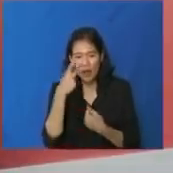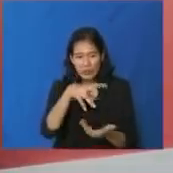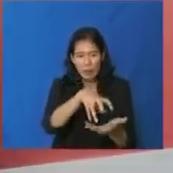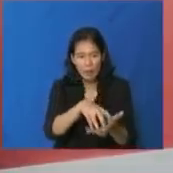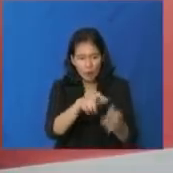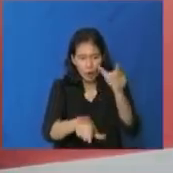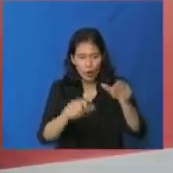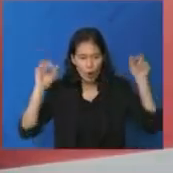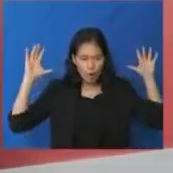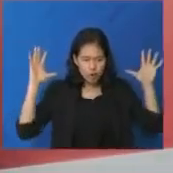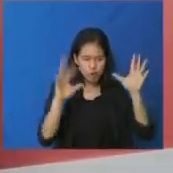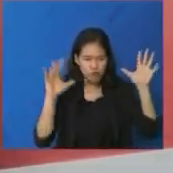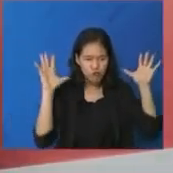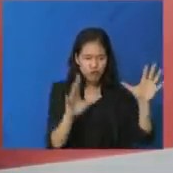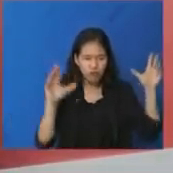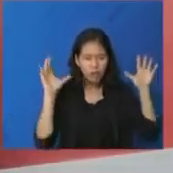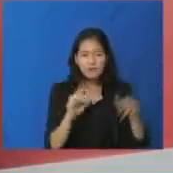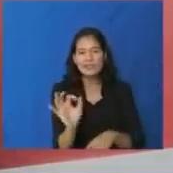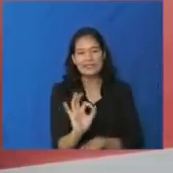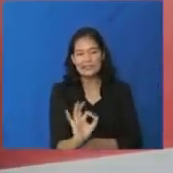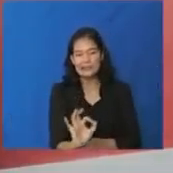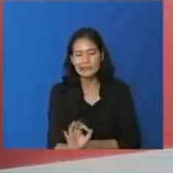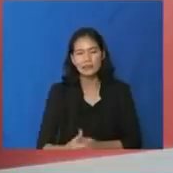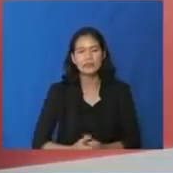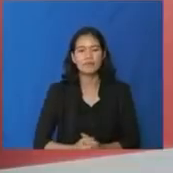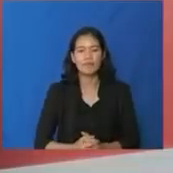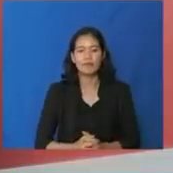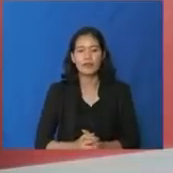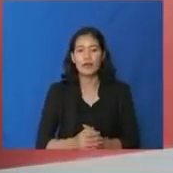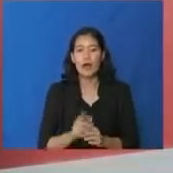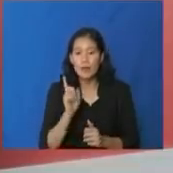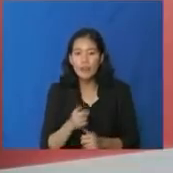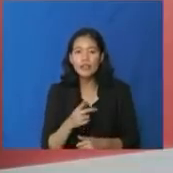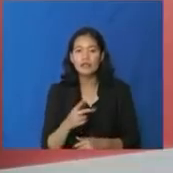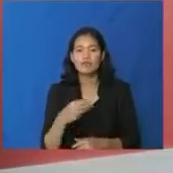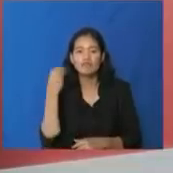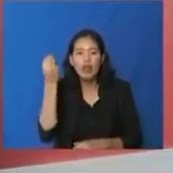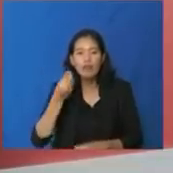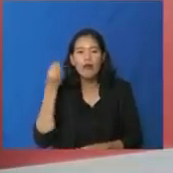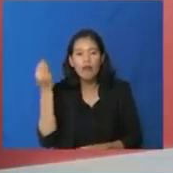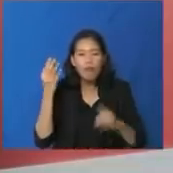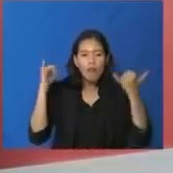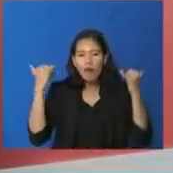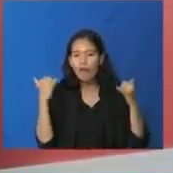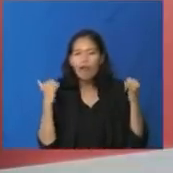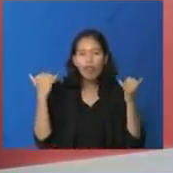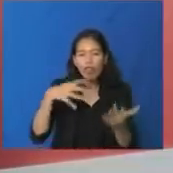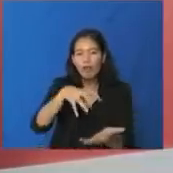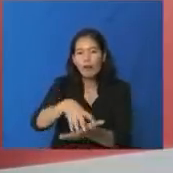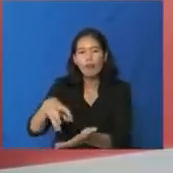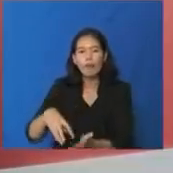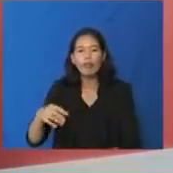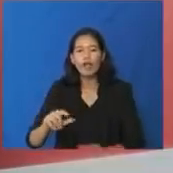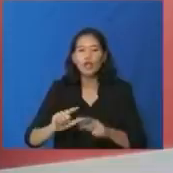kerumunan apalagi sampai kemudian berekreasi ya Di tempat-tempat